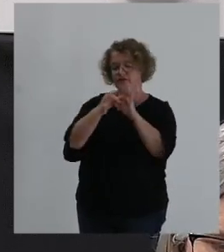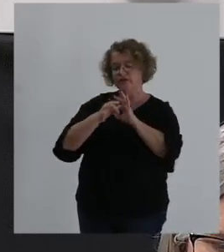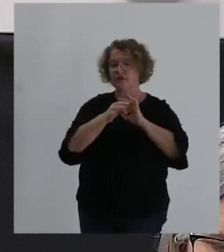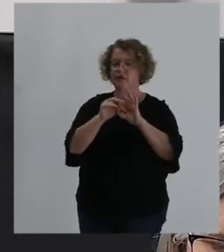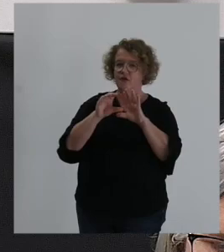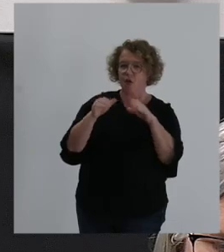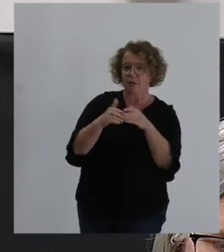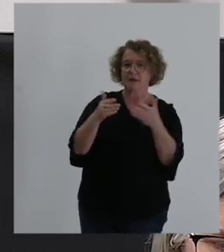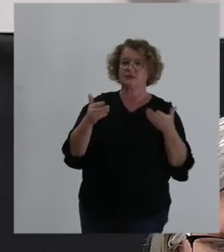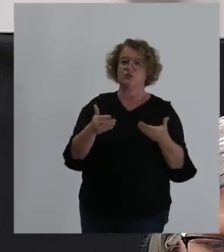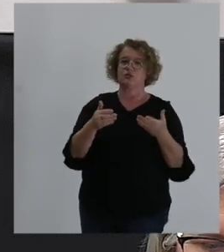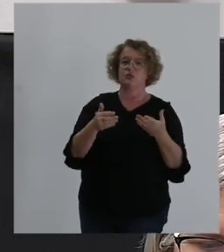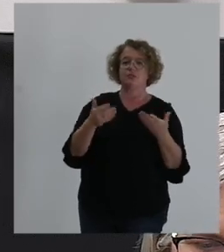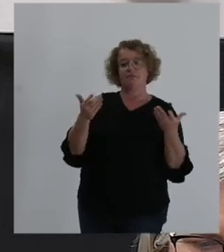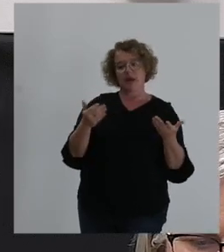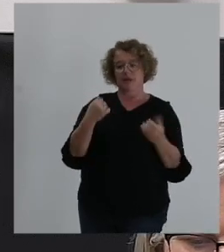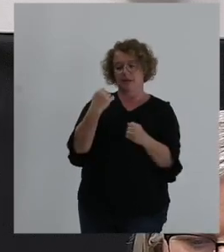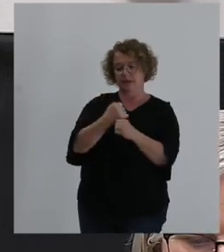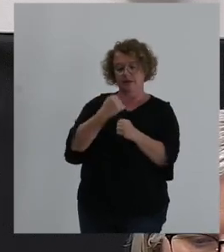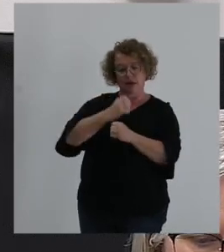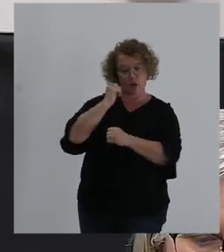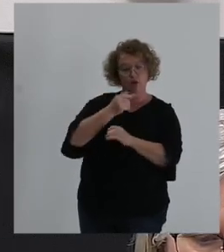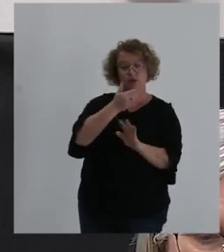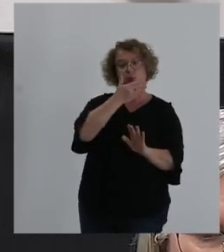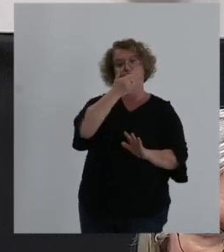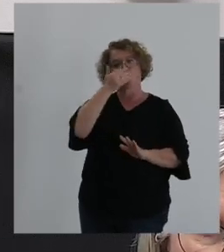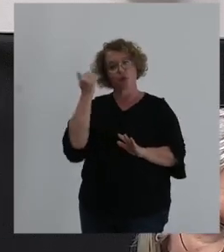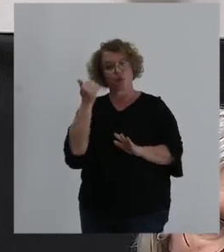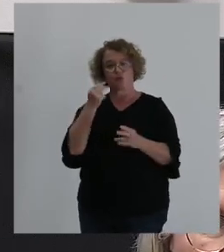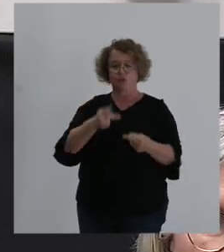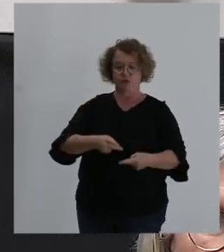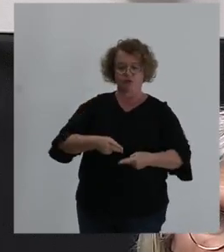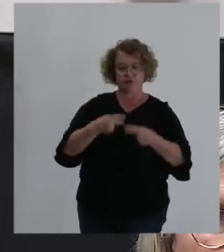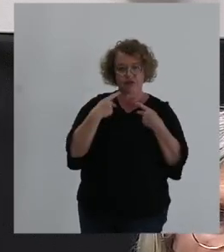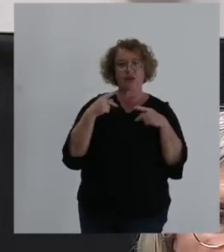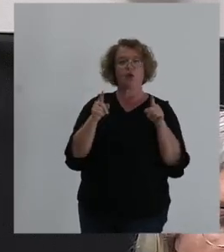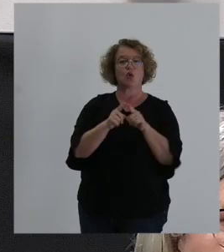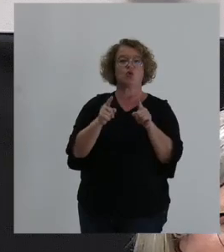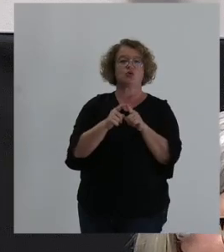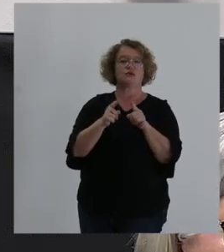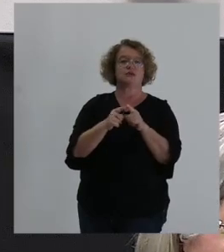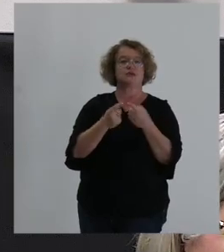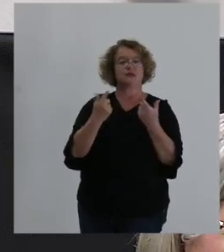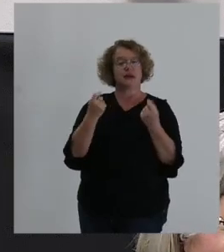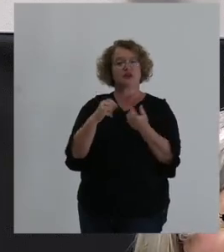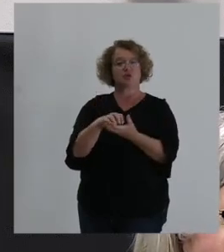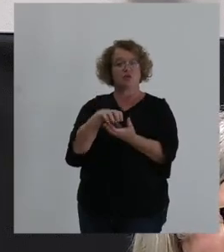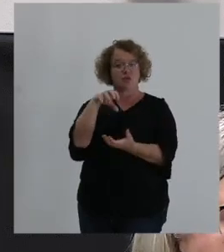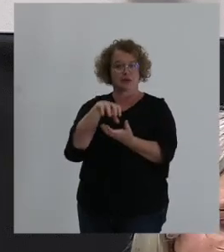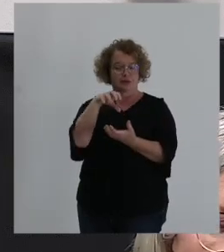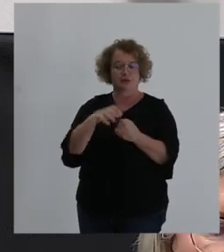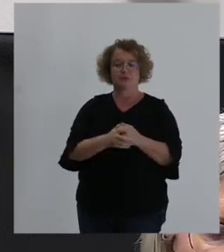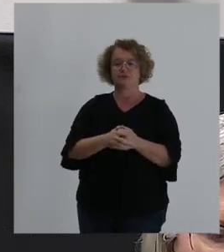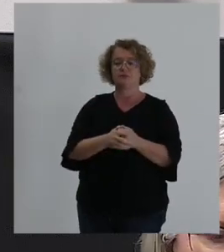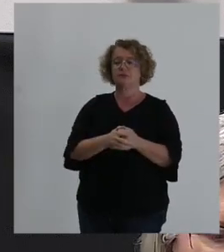formations, de pouvoir mieux travailler au quotidien, de pouvoir apporter aussi des moyens dans l'accompagnement de nos maquettes. Il y a